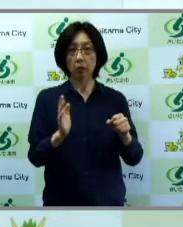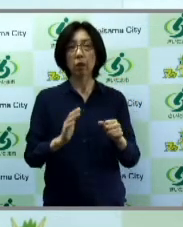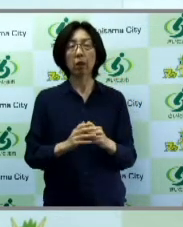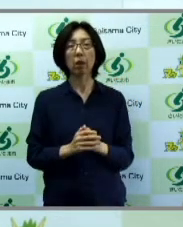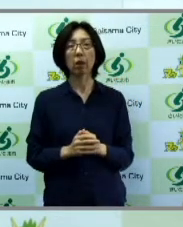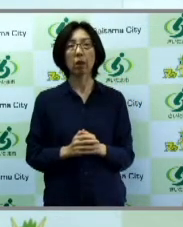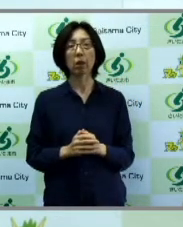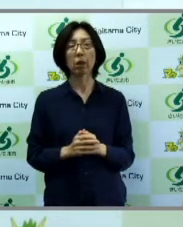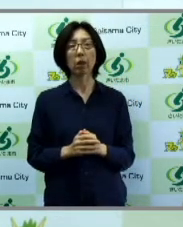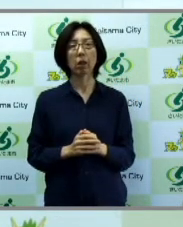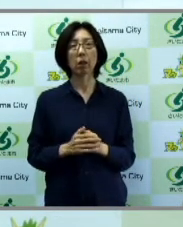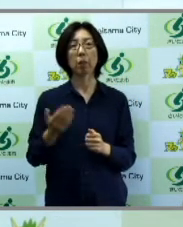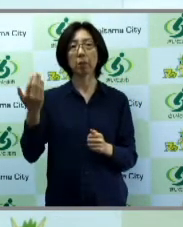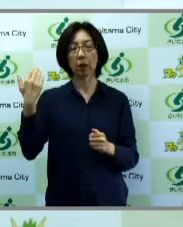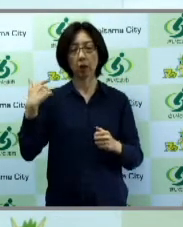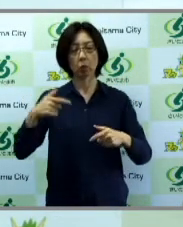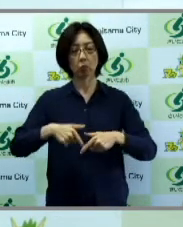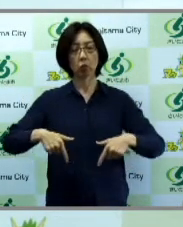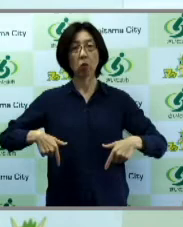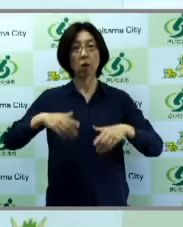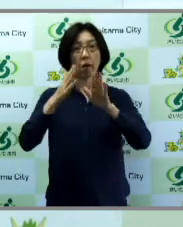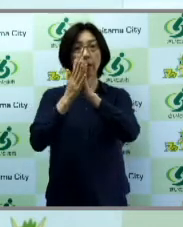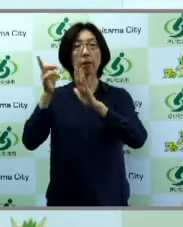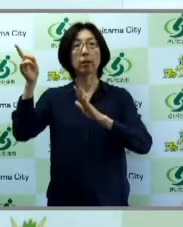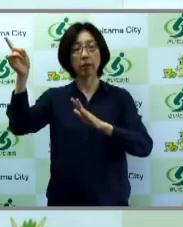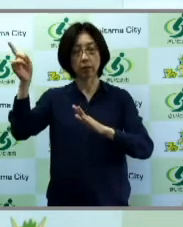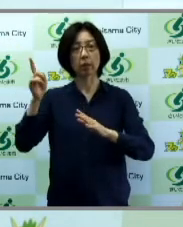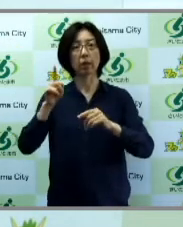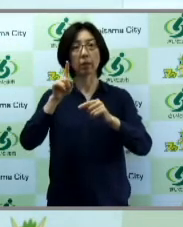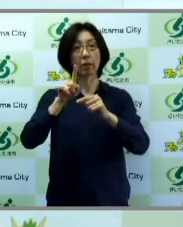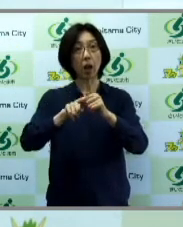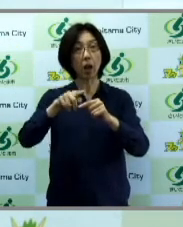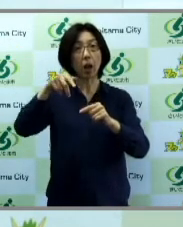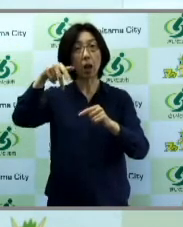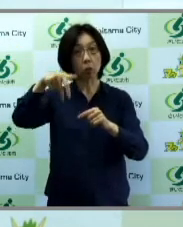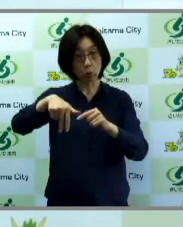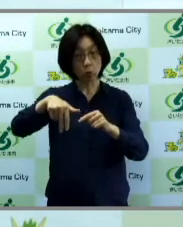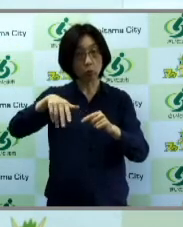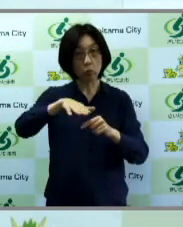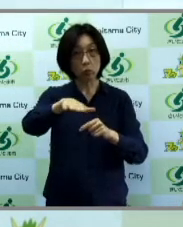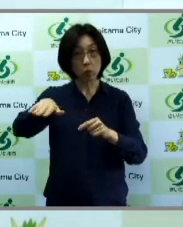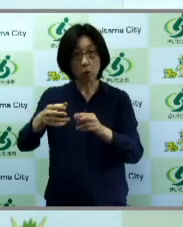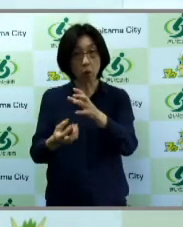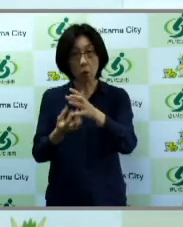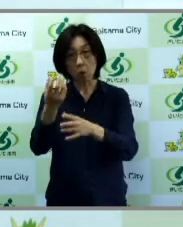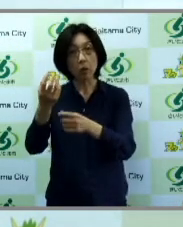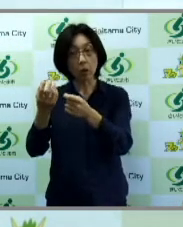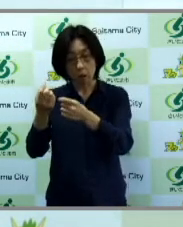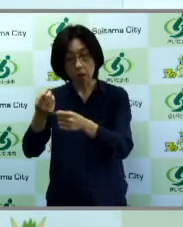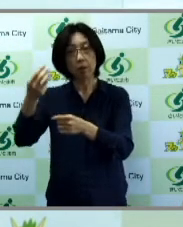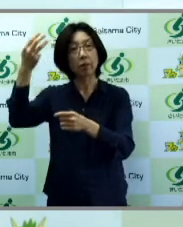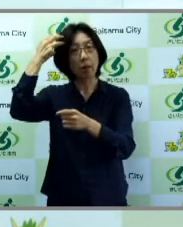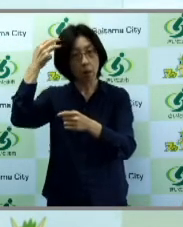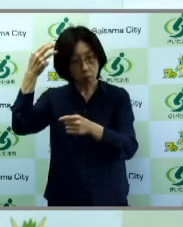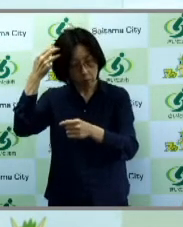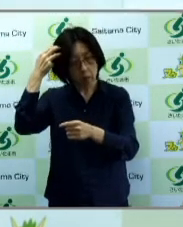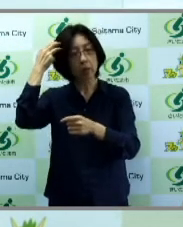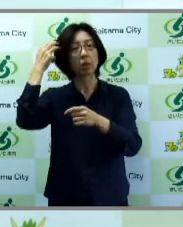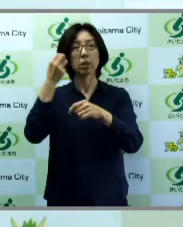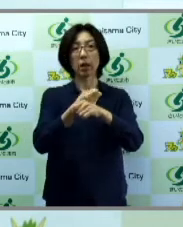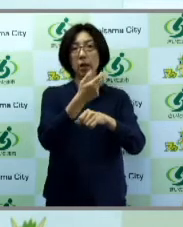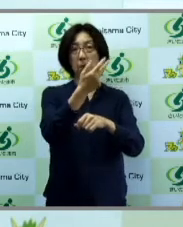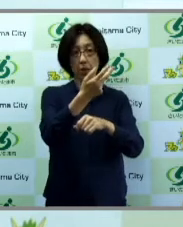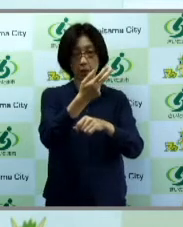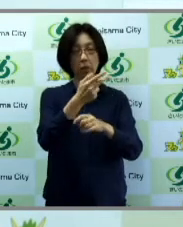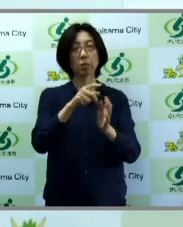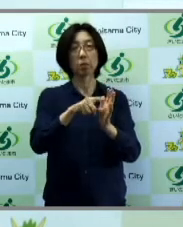した福岡の中洲の事例を参考にしながらどのぐらい来るだろうかっていう前提で今準備をし